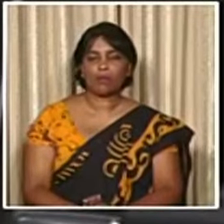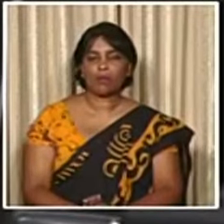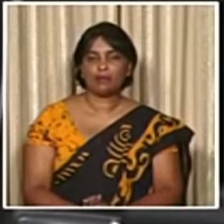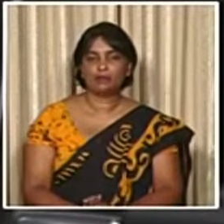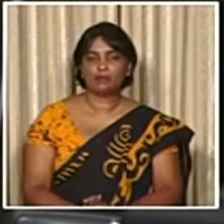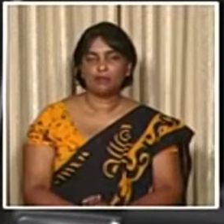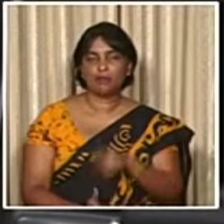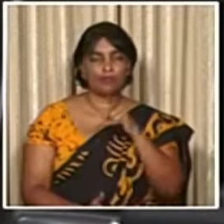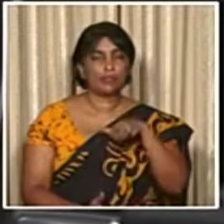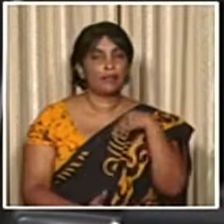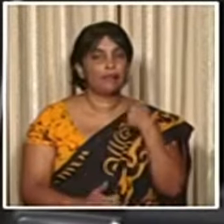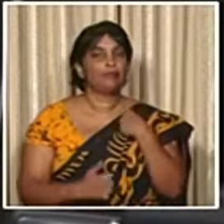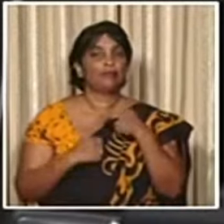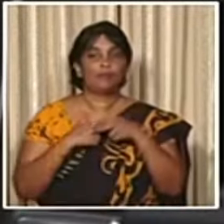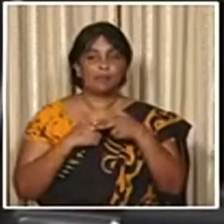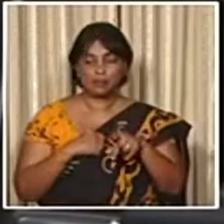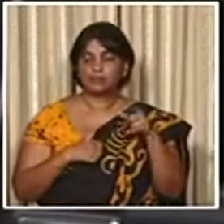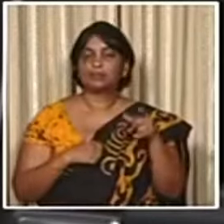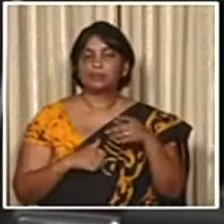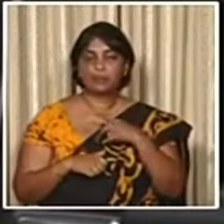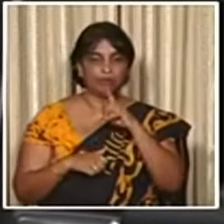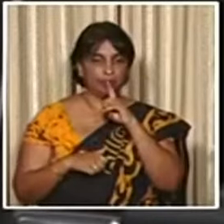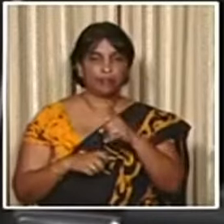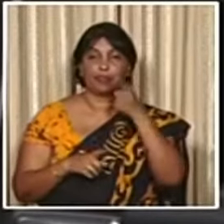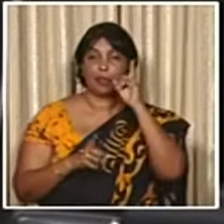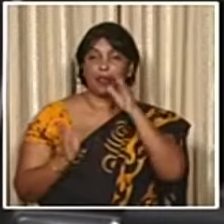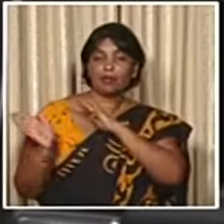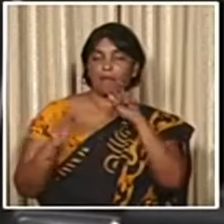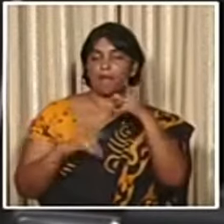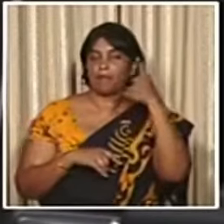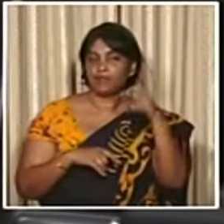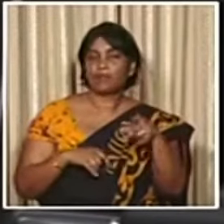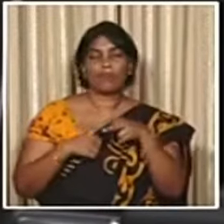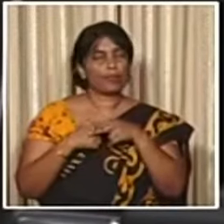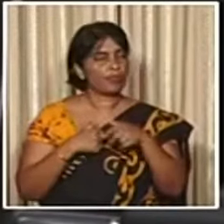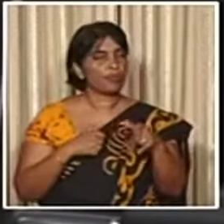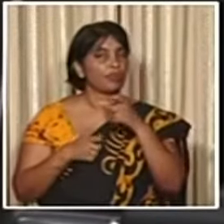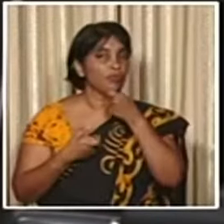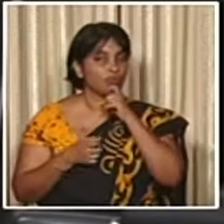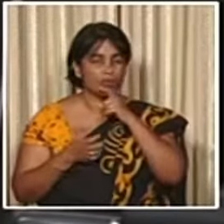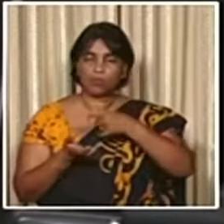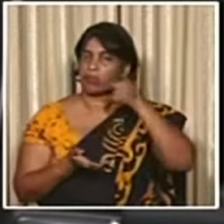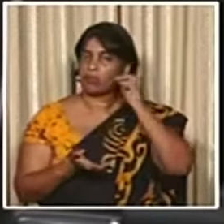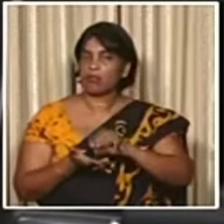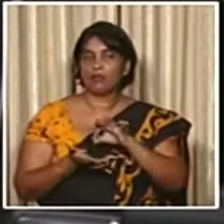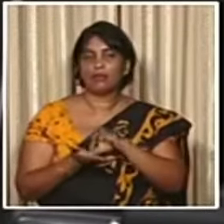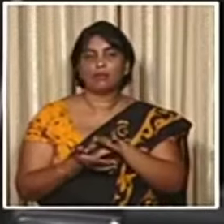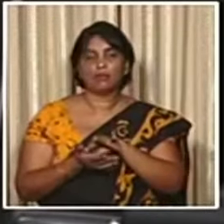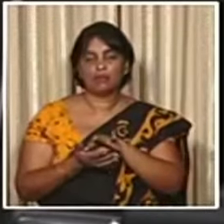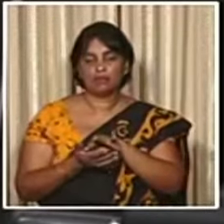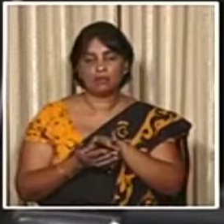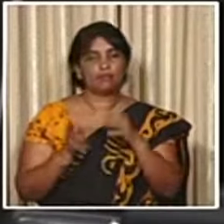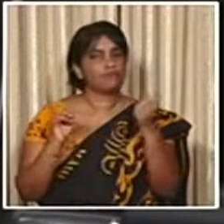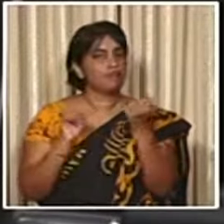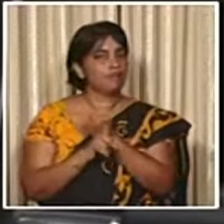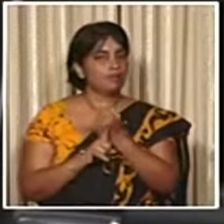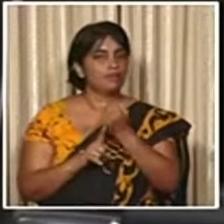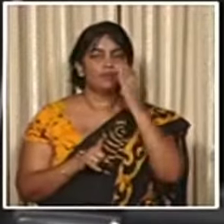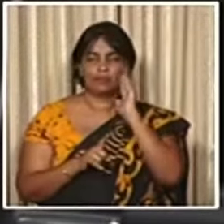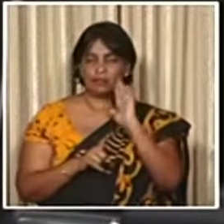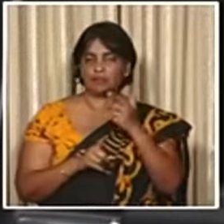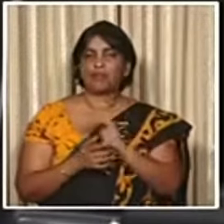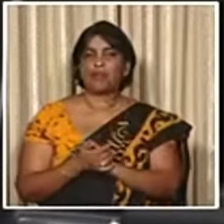ඒක තමයි ඒක ප්‍රධාන හේතුවක් වෙනවා. ඒක තමයි මම කිව්වේ මේ ප්‍රමාදයට හේතුව මේ නඩුවල තියෙන තීන්දුවල තියෙන බලපෑමේ